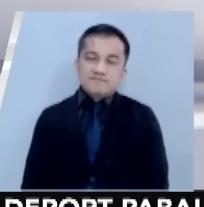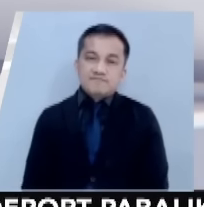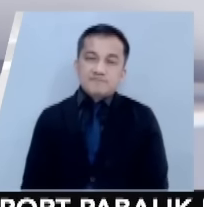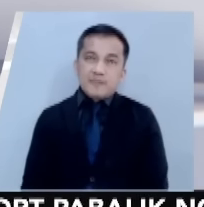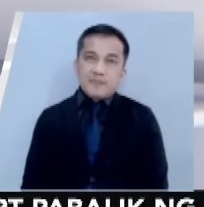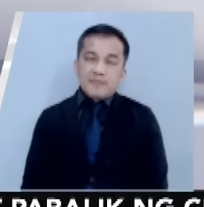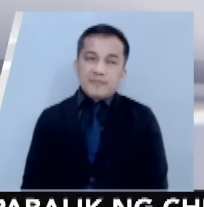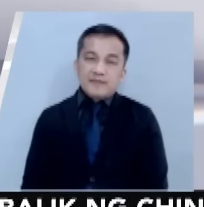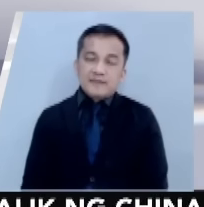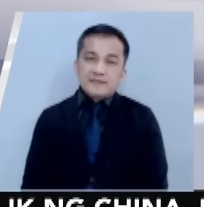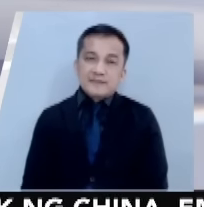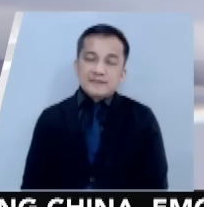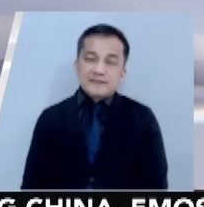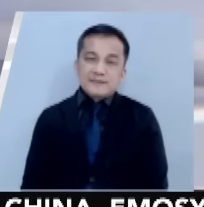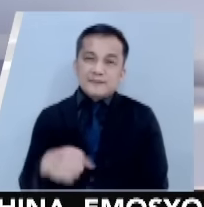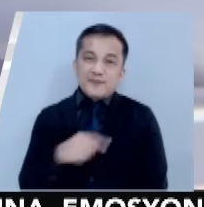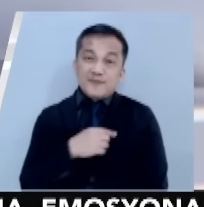continuously